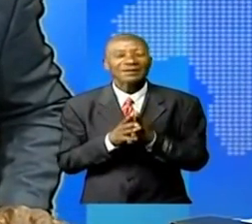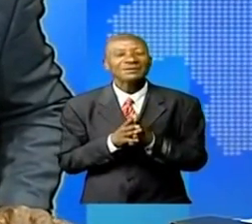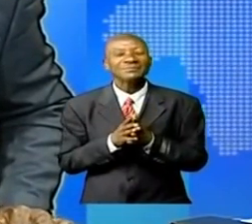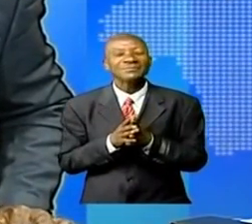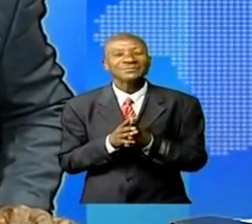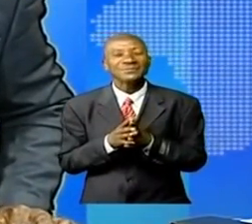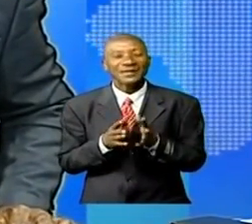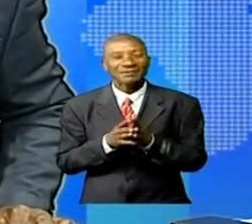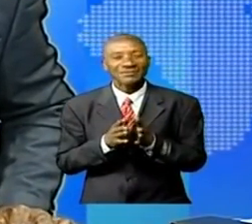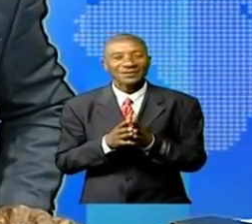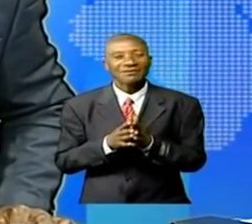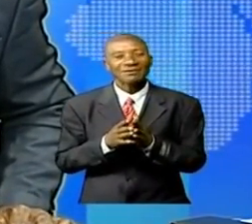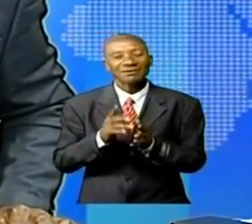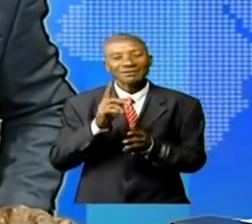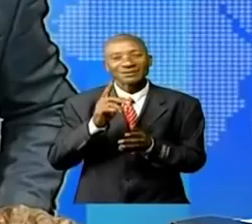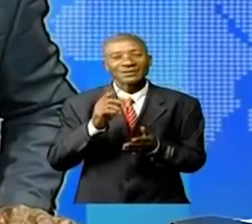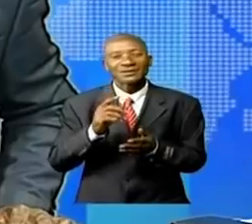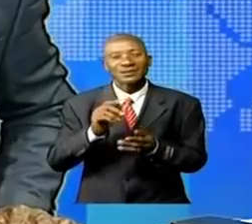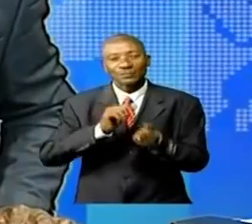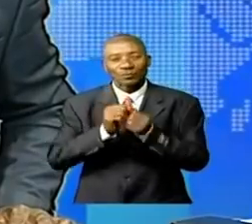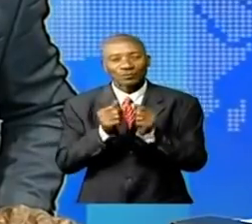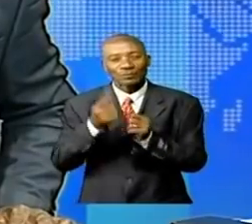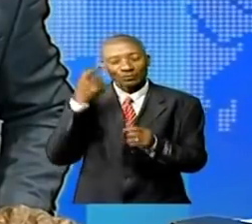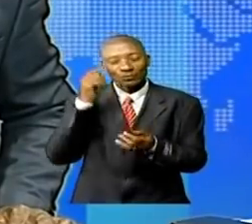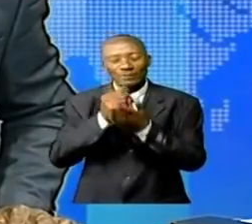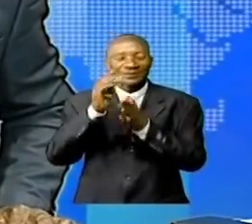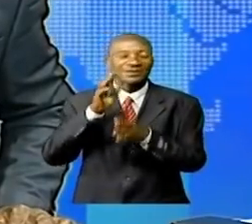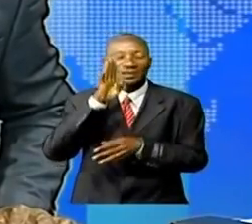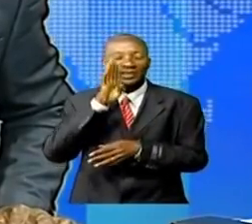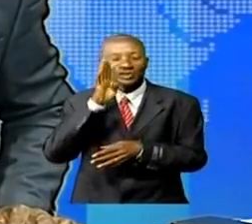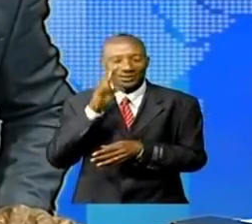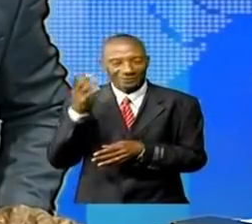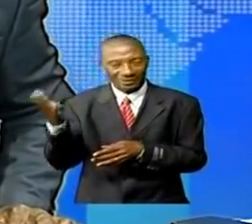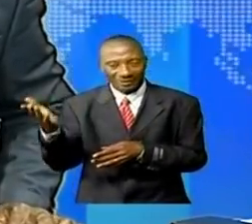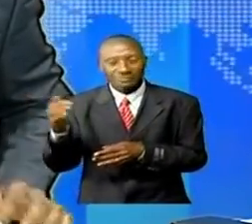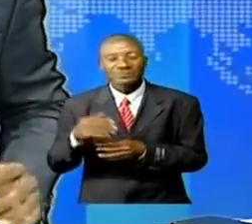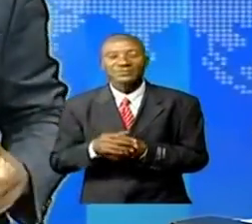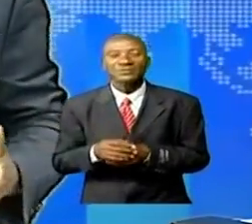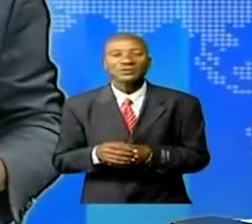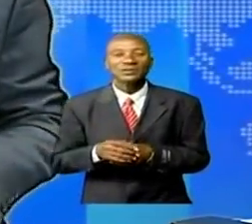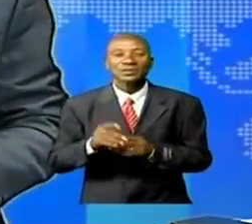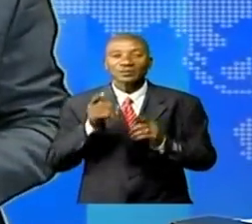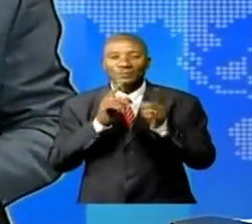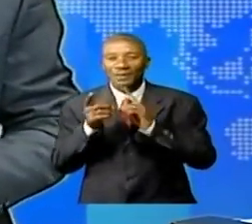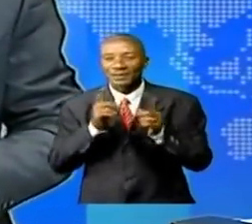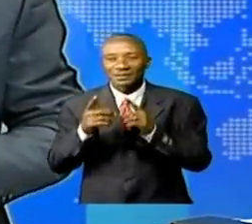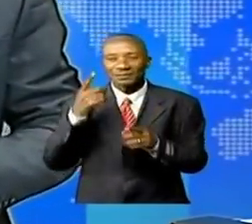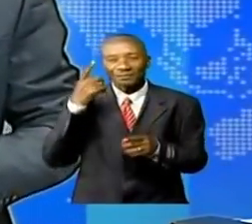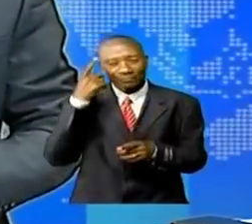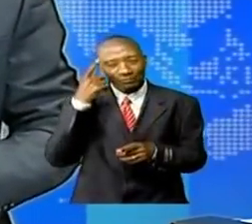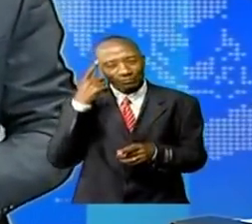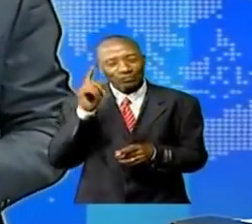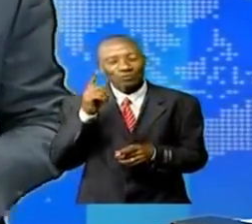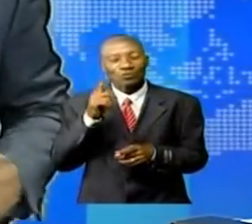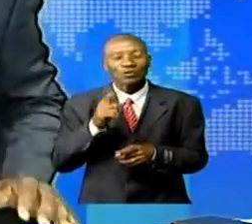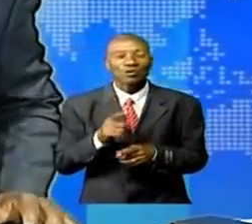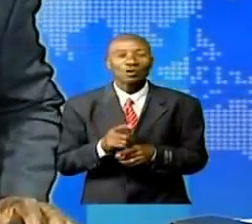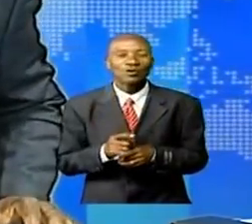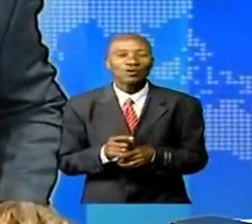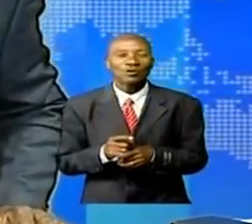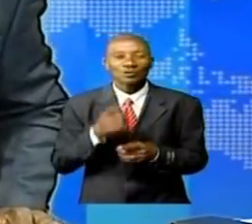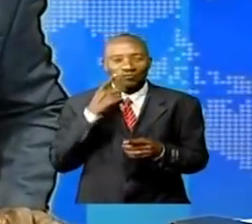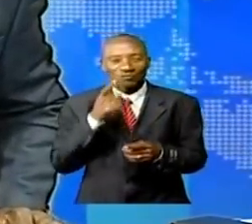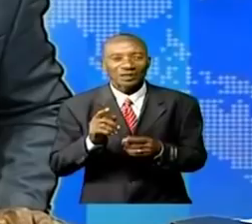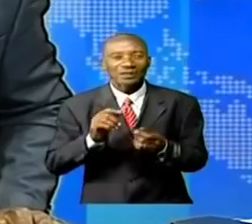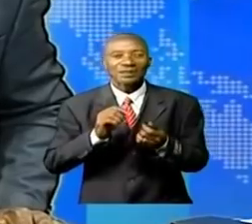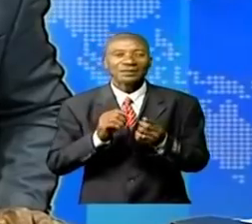chargé de la réconciliation nationale et du dialogue. L'objet de cette rencontre était de recueillir auprès du président du Sénat les